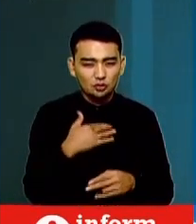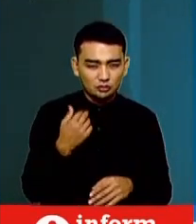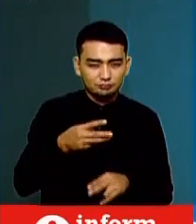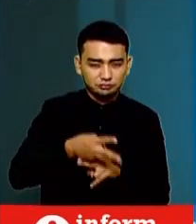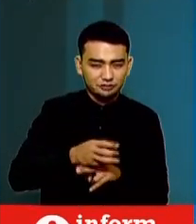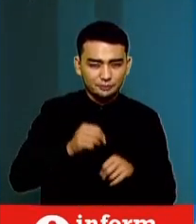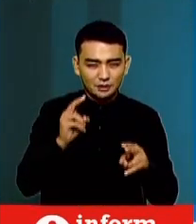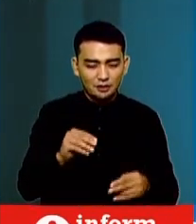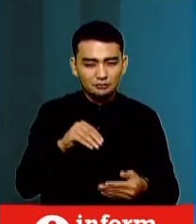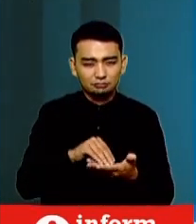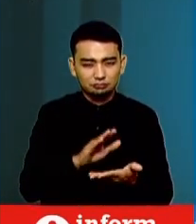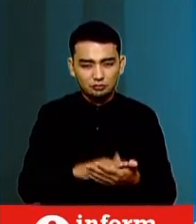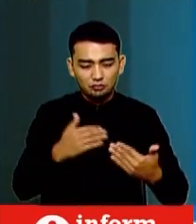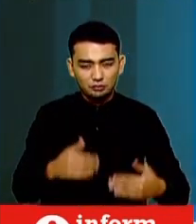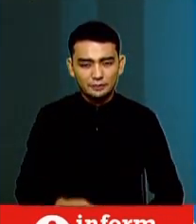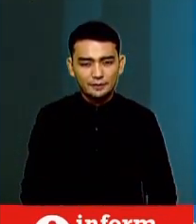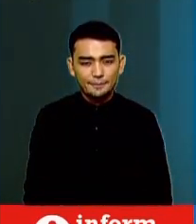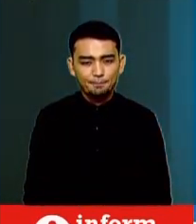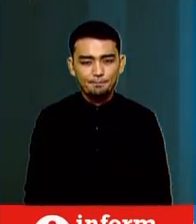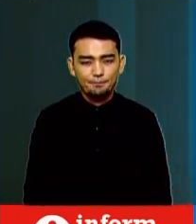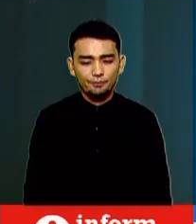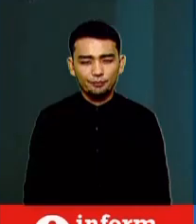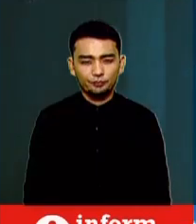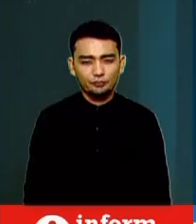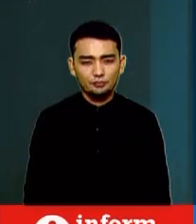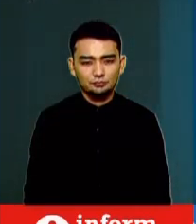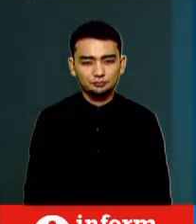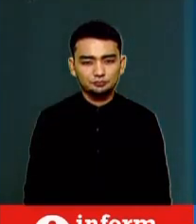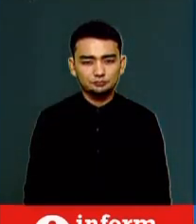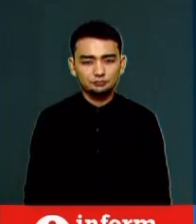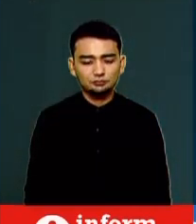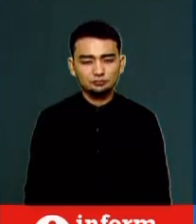дополнительно камеры видеонаблюдения. Дамир Анитов, Сергей Шуйский, Информбюро.